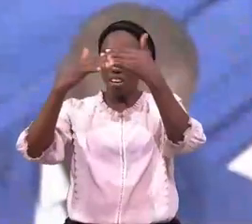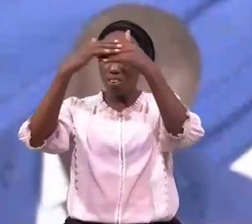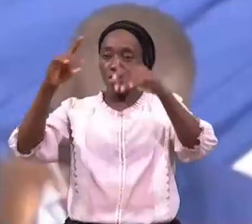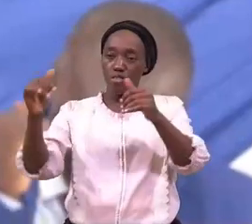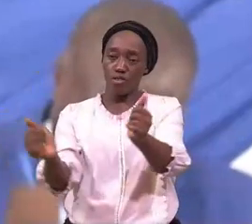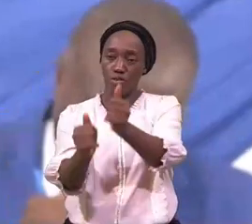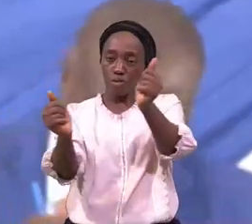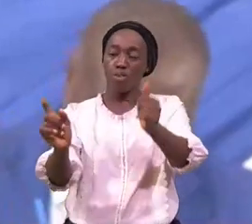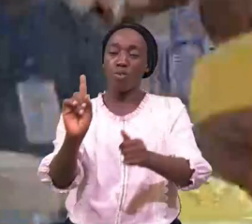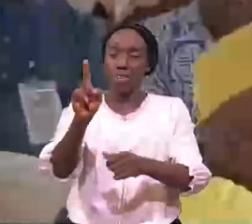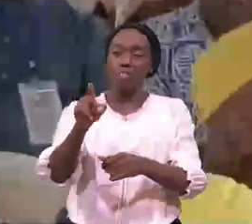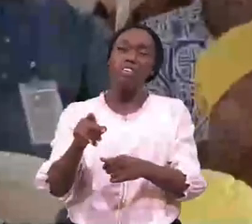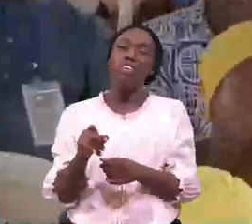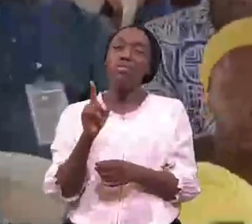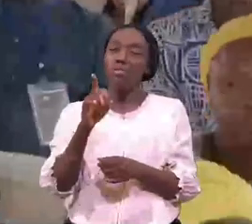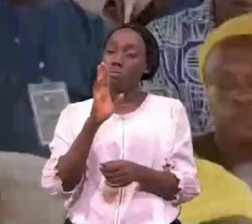Nous sommes en paix.